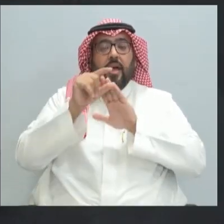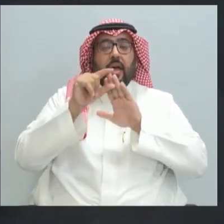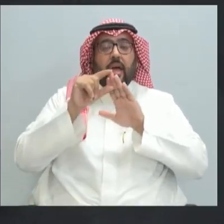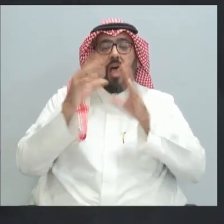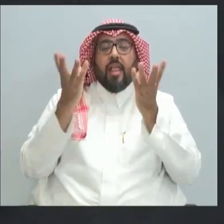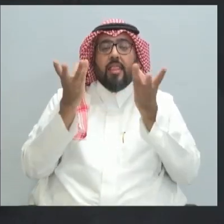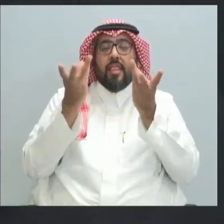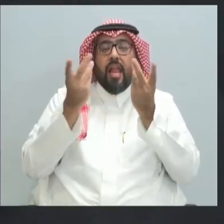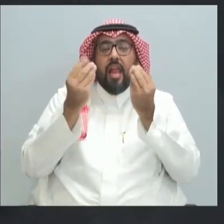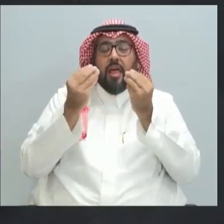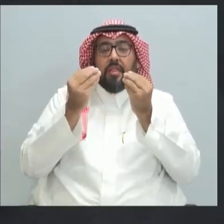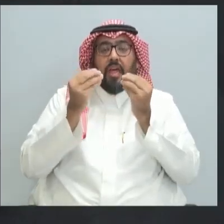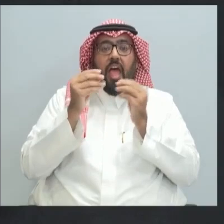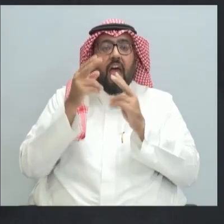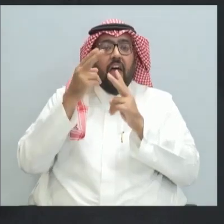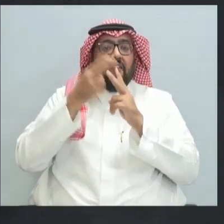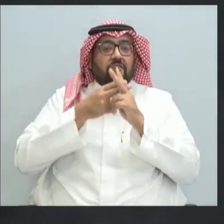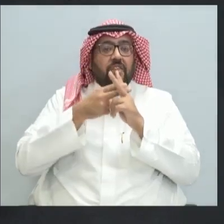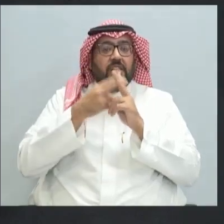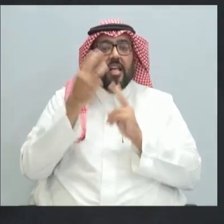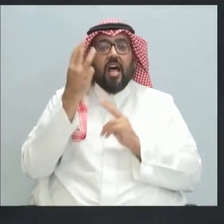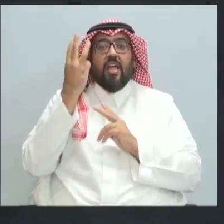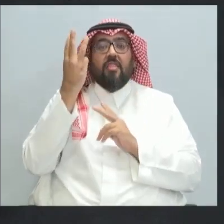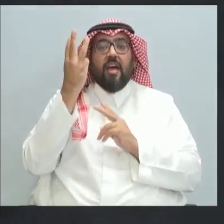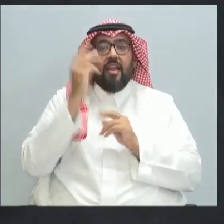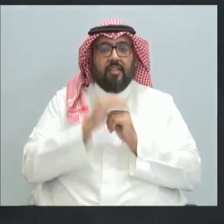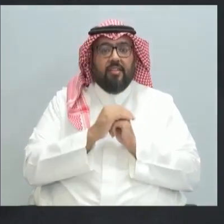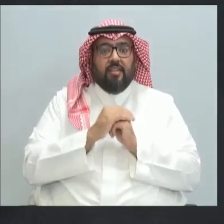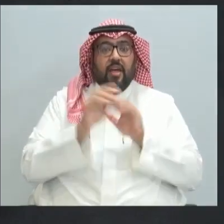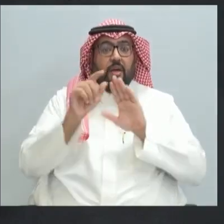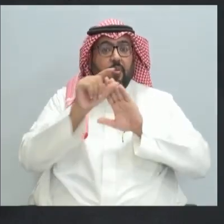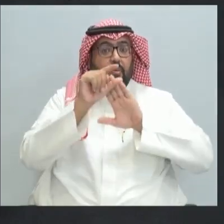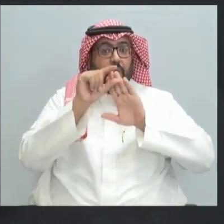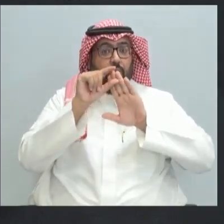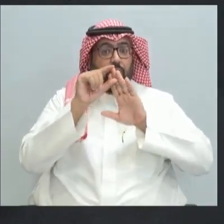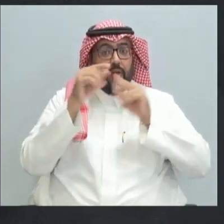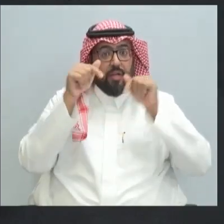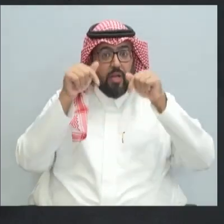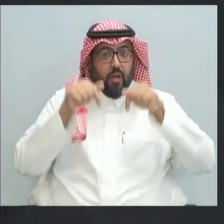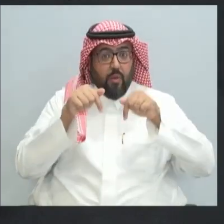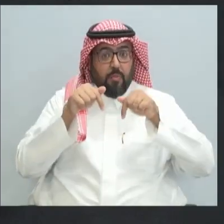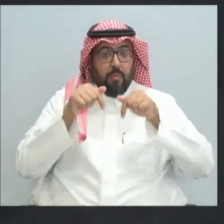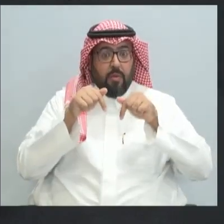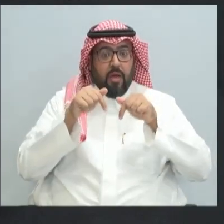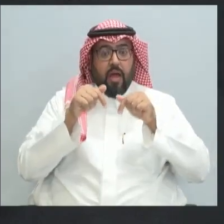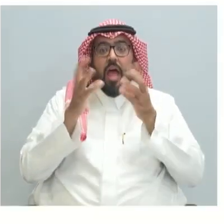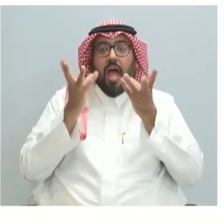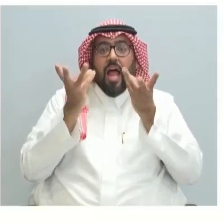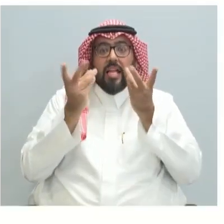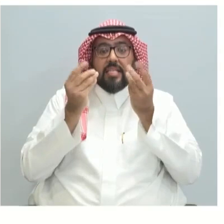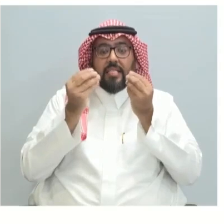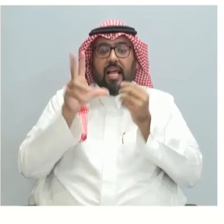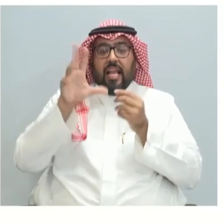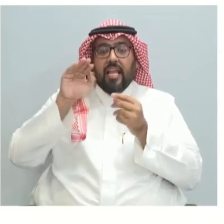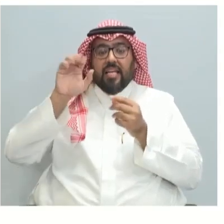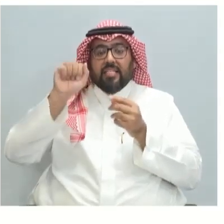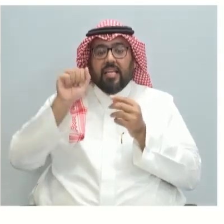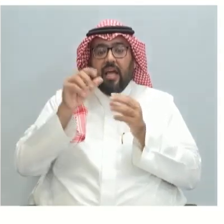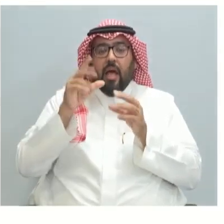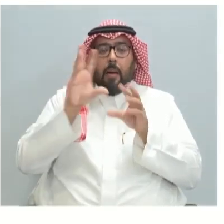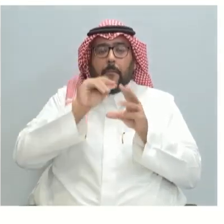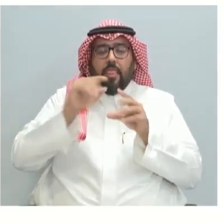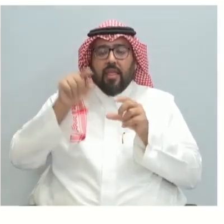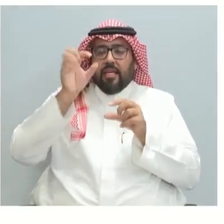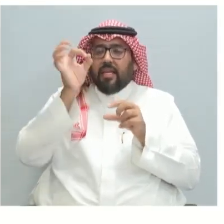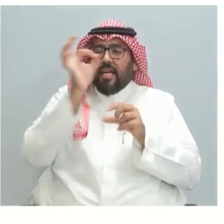الرياضيات في الفصل الدراسي الثالث موضوع درسنا لهذا اليوم الاحصاء التمثيل بقطاعات الدائريه